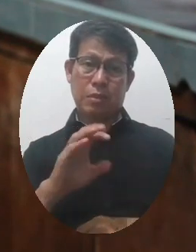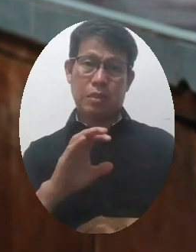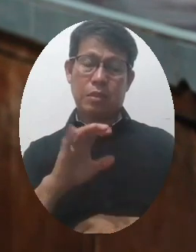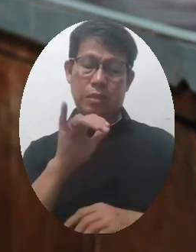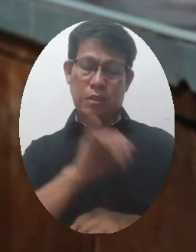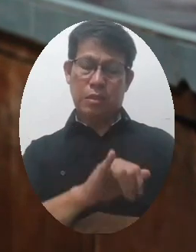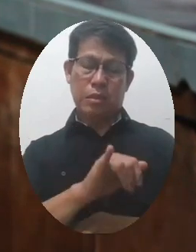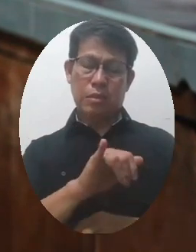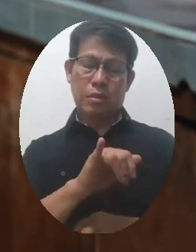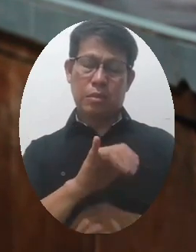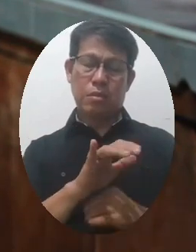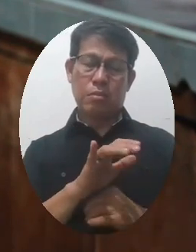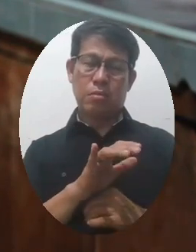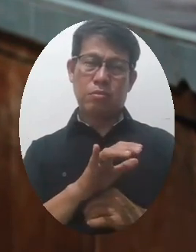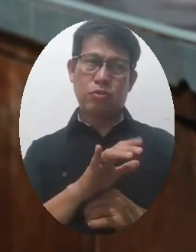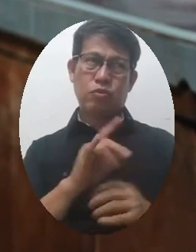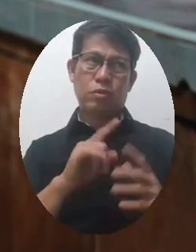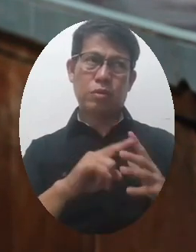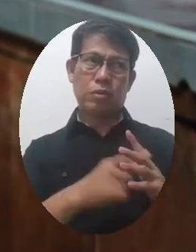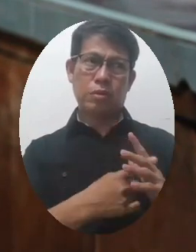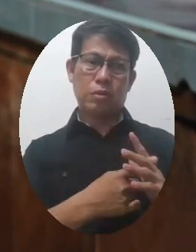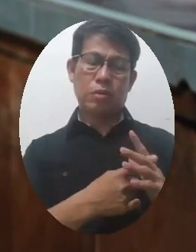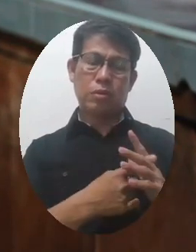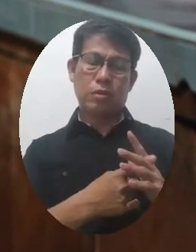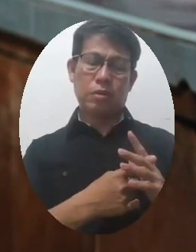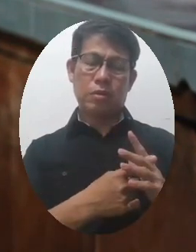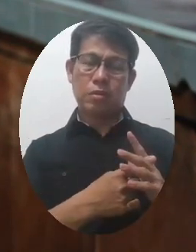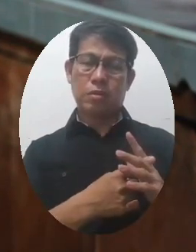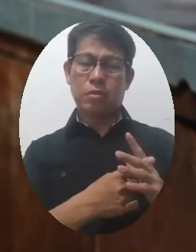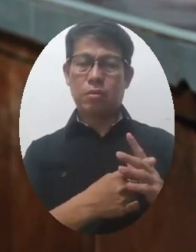PCMC. Nag-umpisa po na yun ng